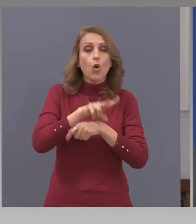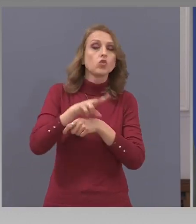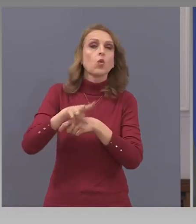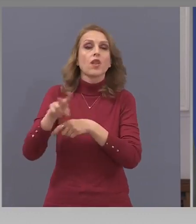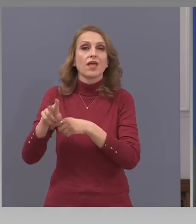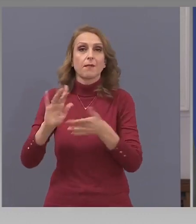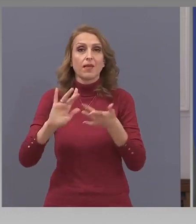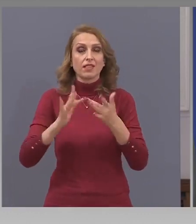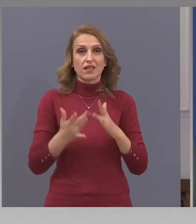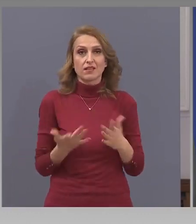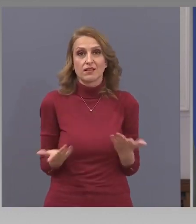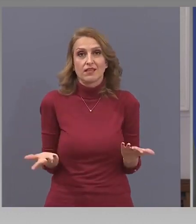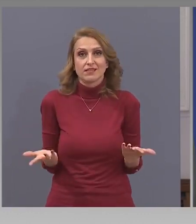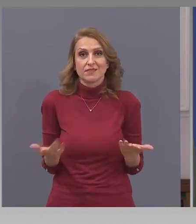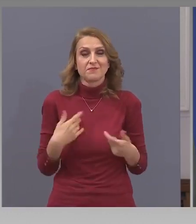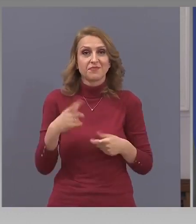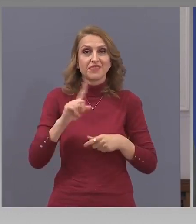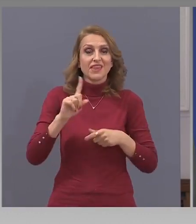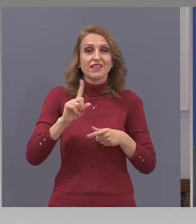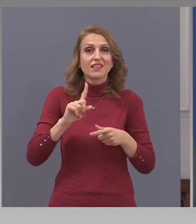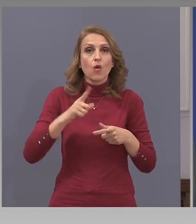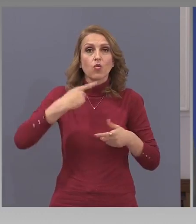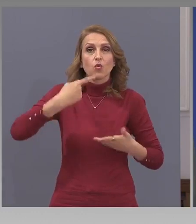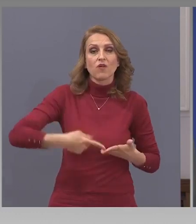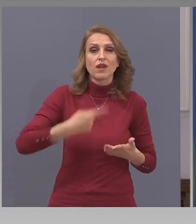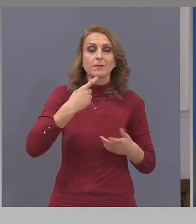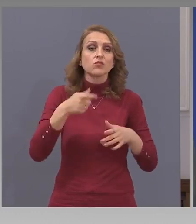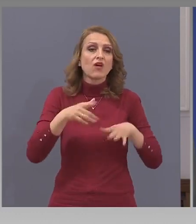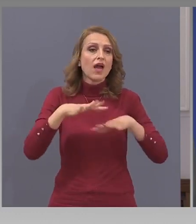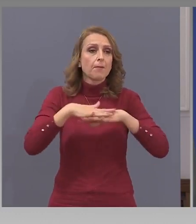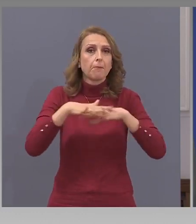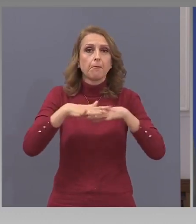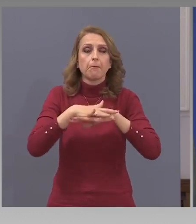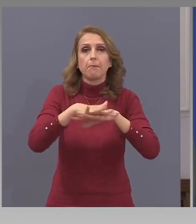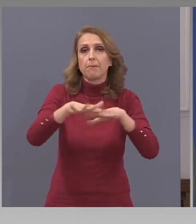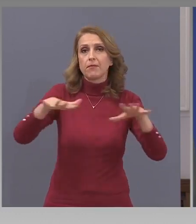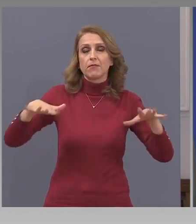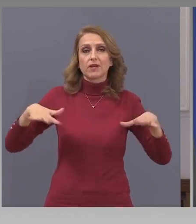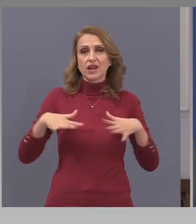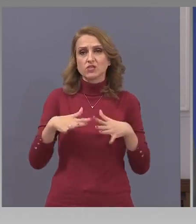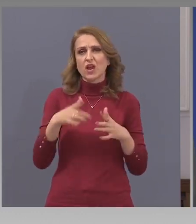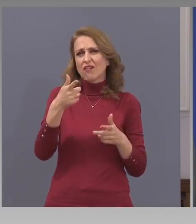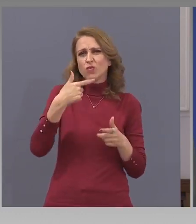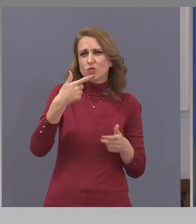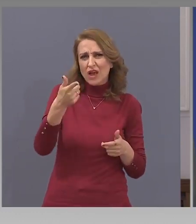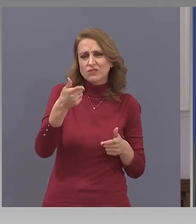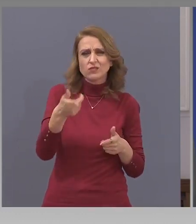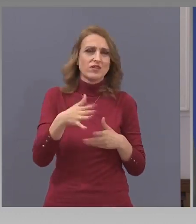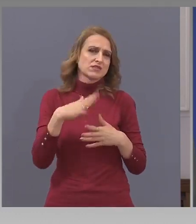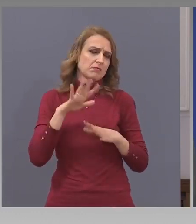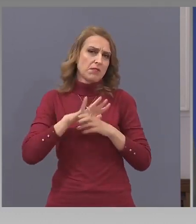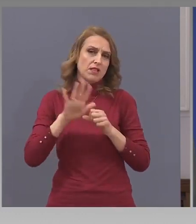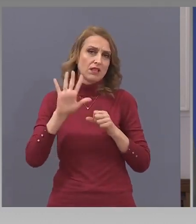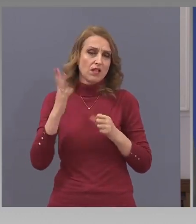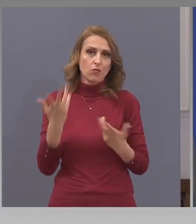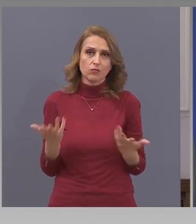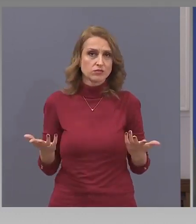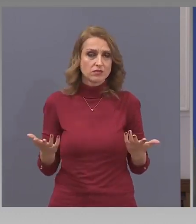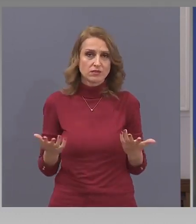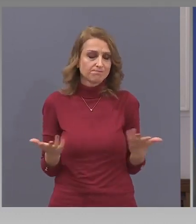Той няма механизми за контрол върху мрежата. А това, което споменахте, са глупости. Единственото,